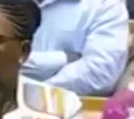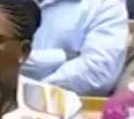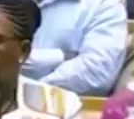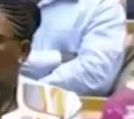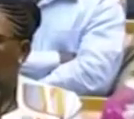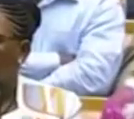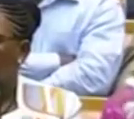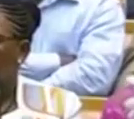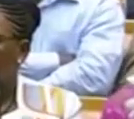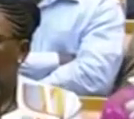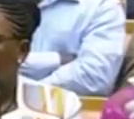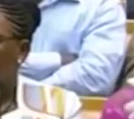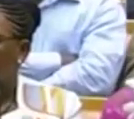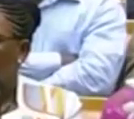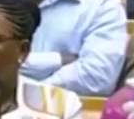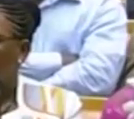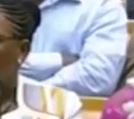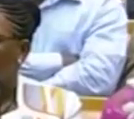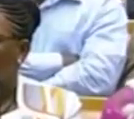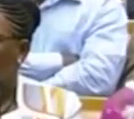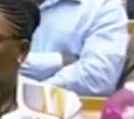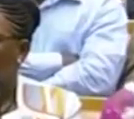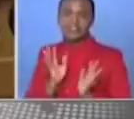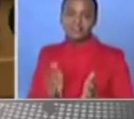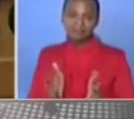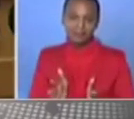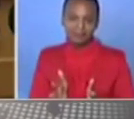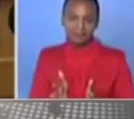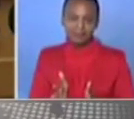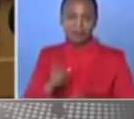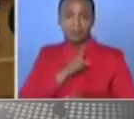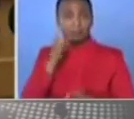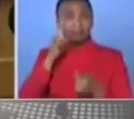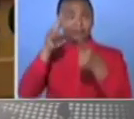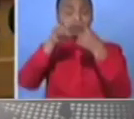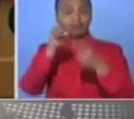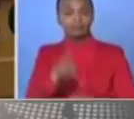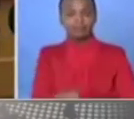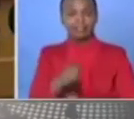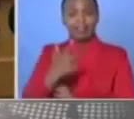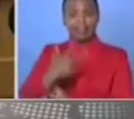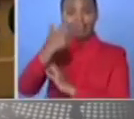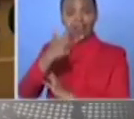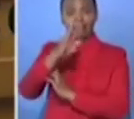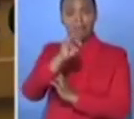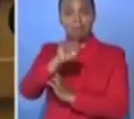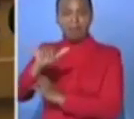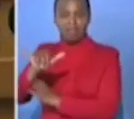provinciaux. Après discussion avec la commission électorale indépendante, je déclare la date des élections au 8 mai